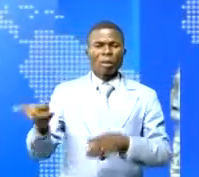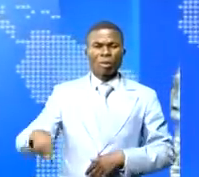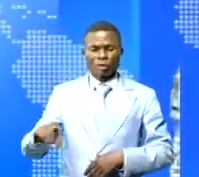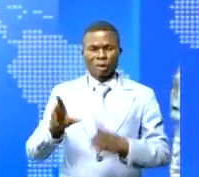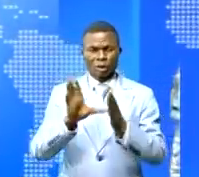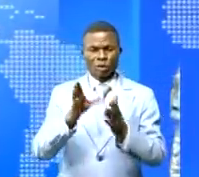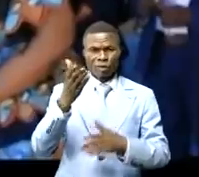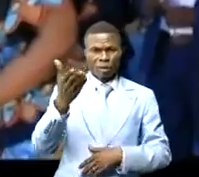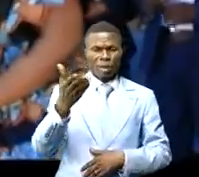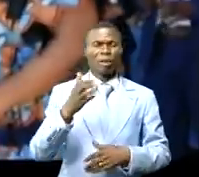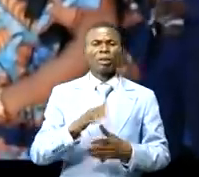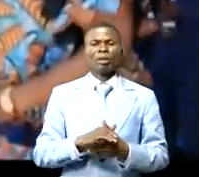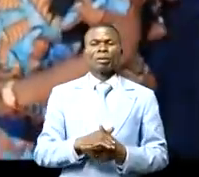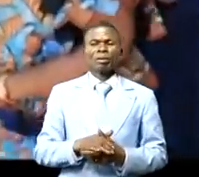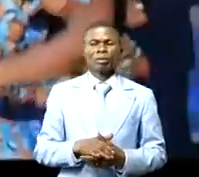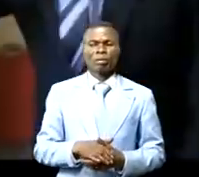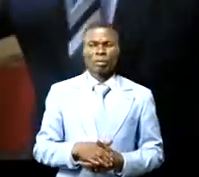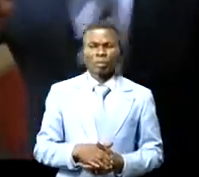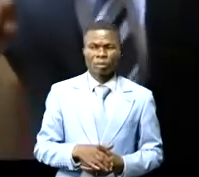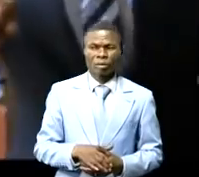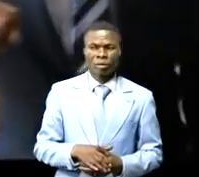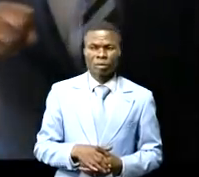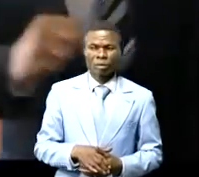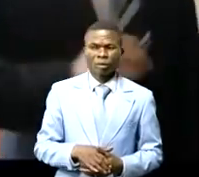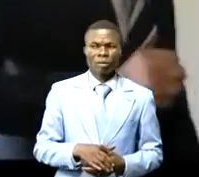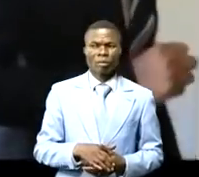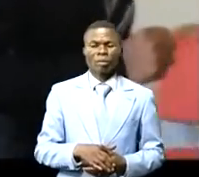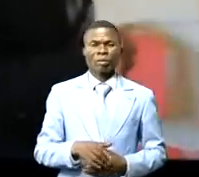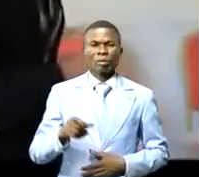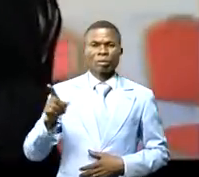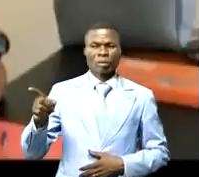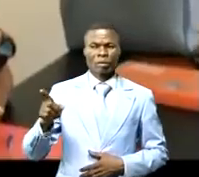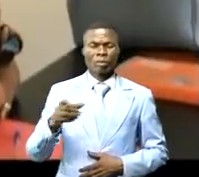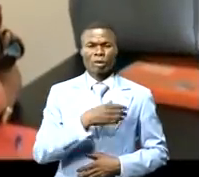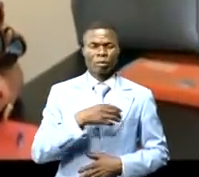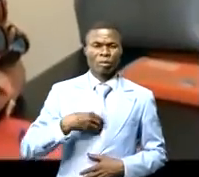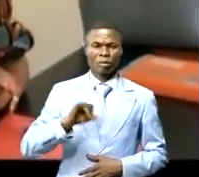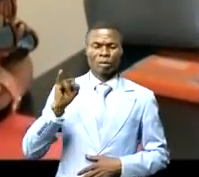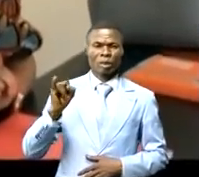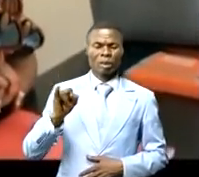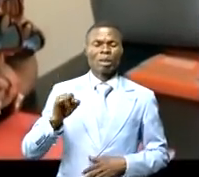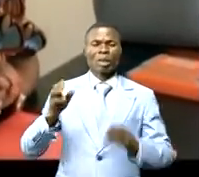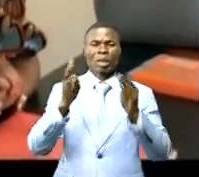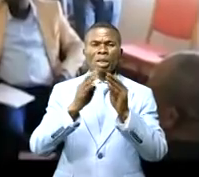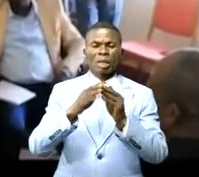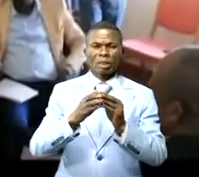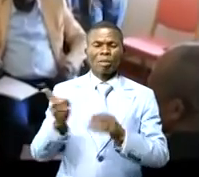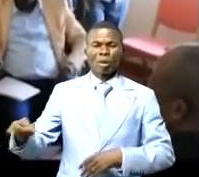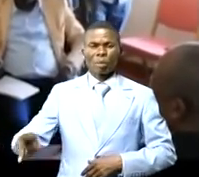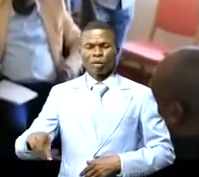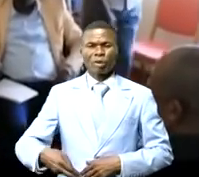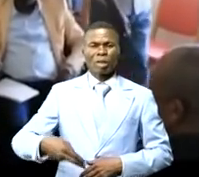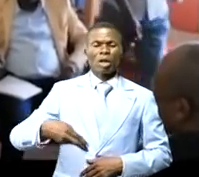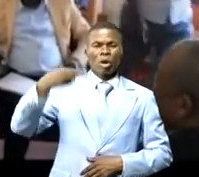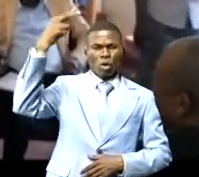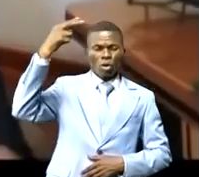provinciale. L'honorable présidente Yumba Kalinga Mushimbi Isabelle de l'Assemblée provinciale du Haut-Lomami a